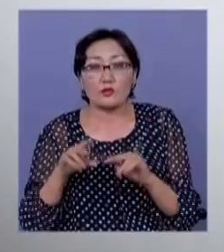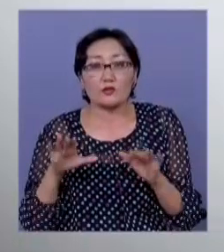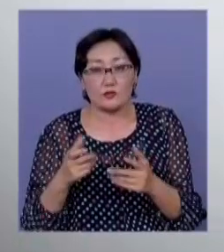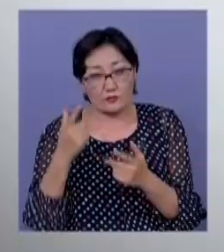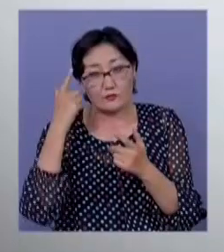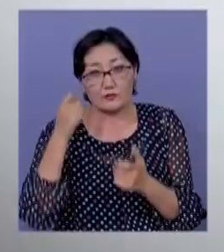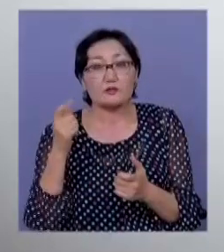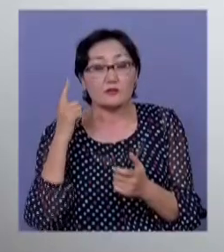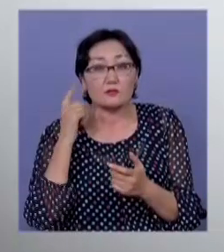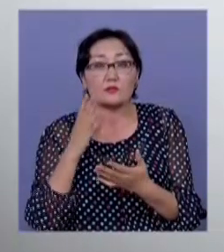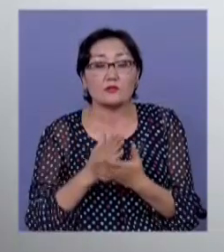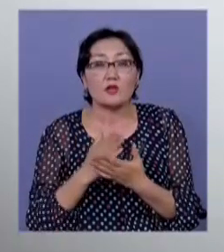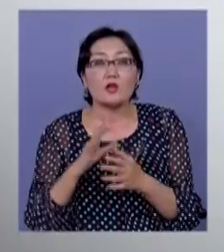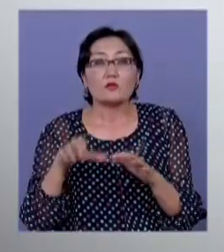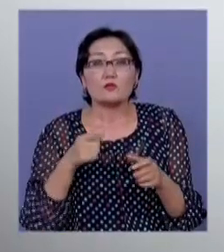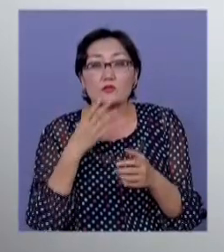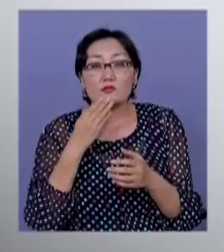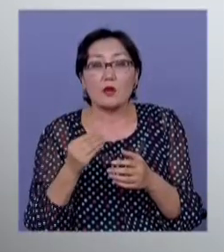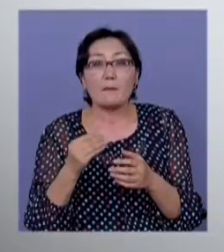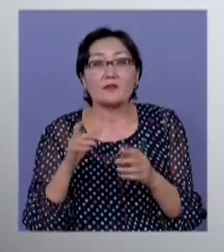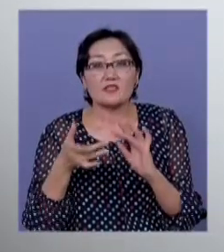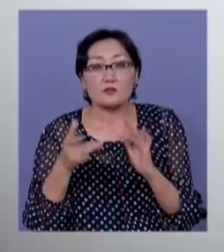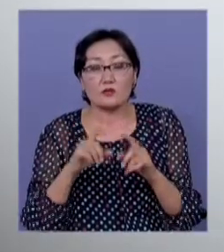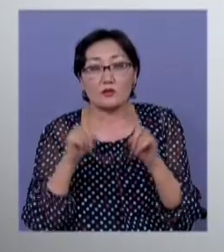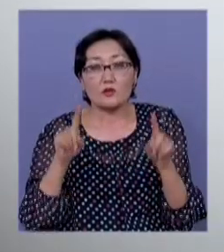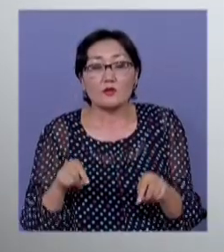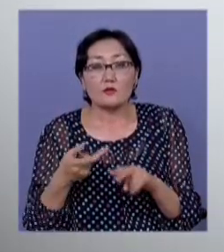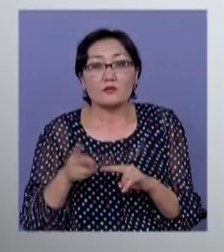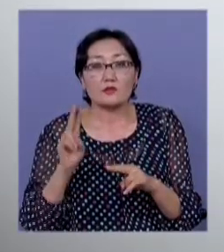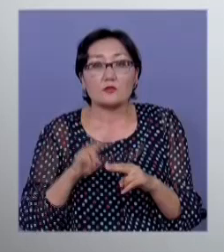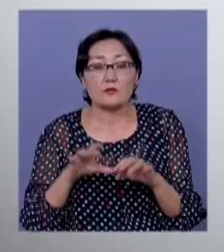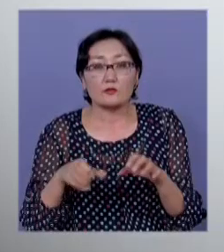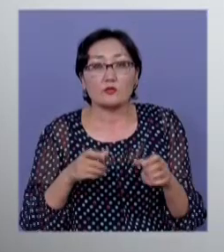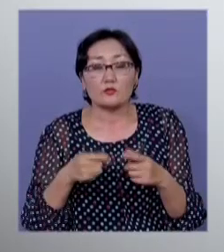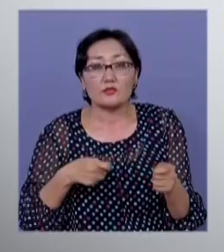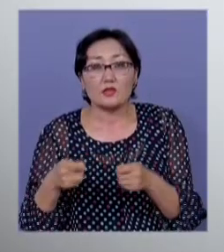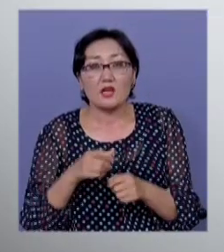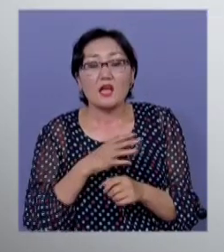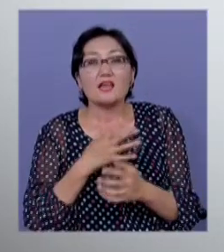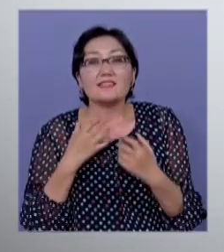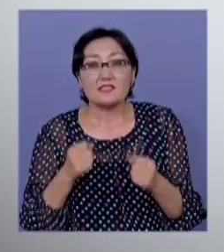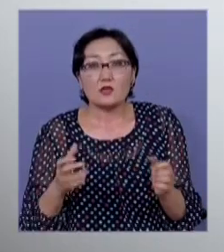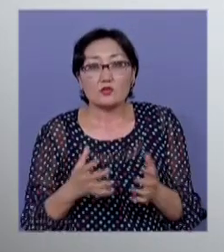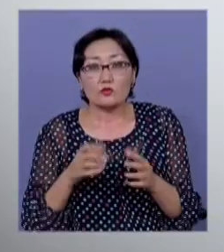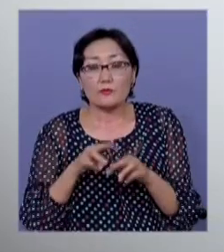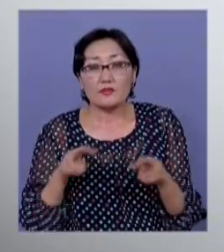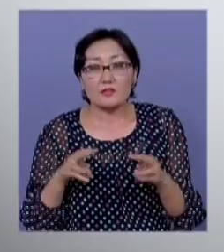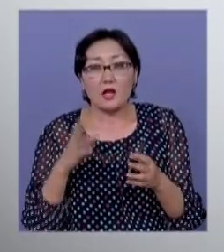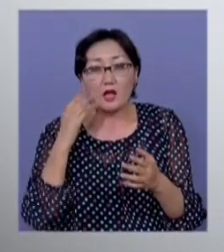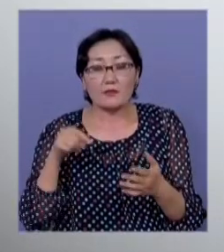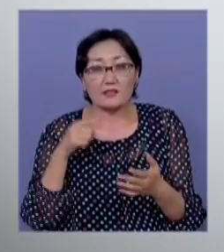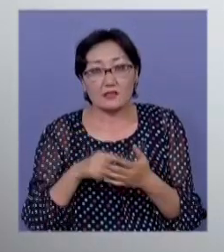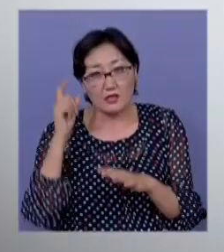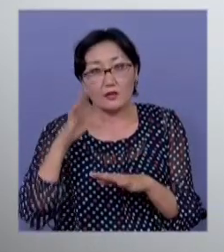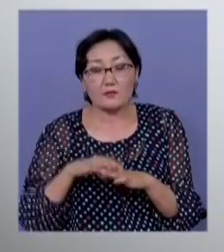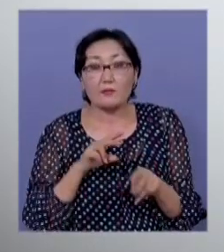хабардар екенін жеткізді. Тоқаев өзінің Twitter парақшасында аталған оқиға президент әкімшілігі, денсаулық сақтау министрлігі, Алматы қаласы әкімінің бақылауында